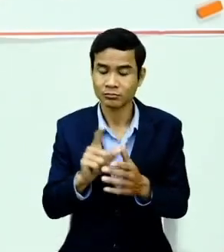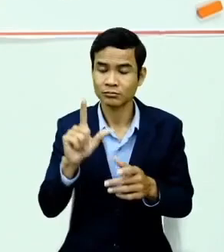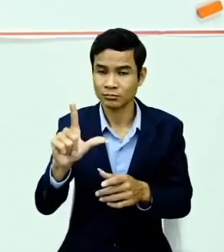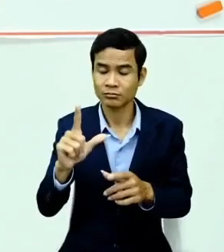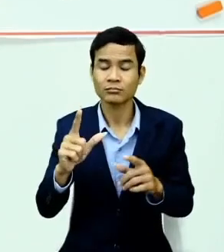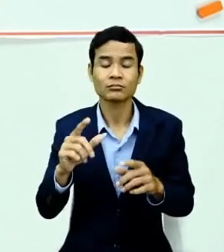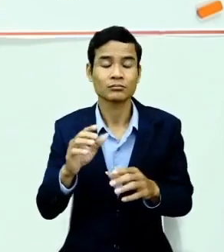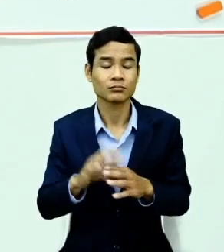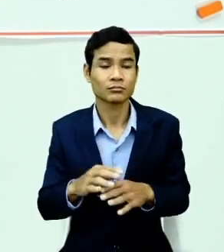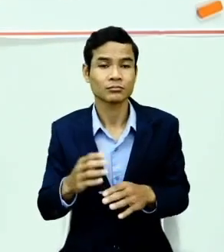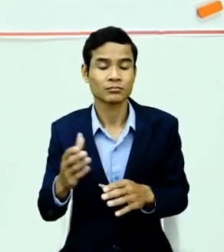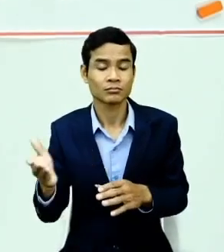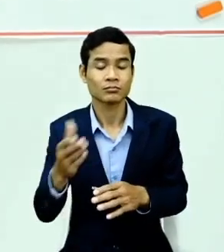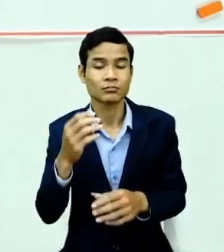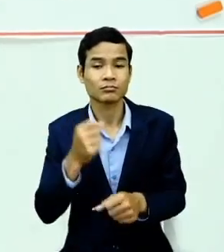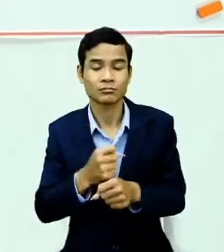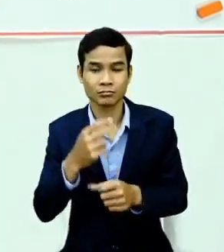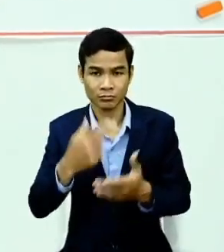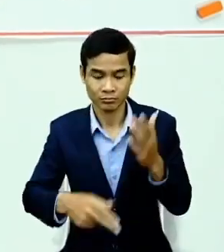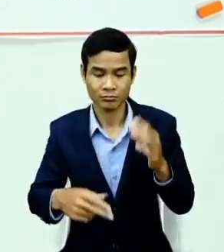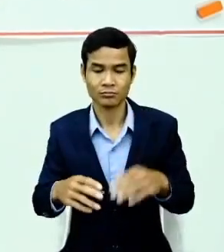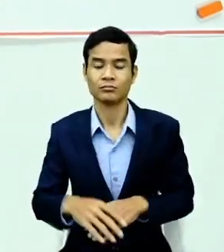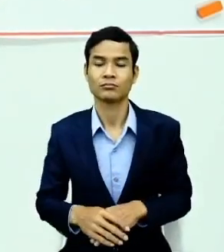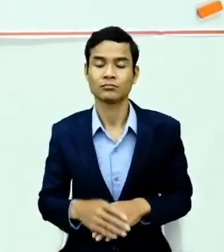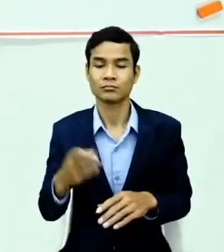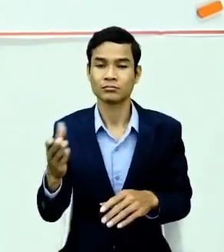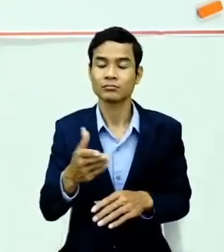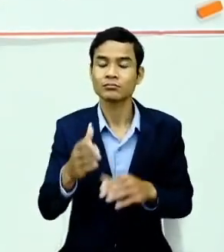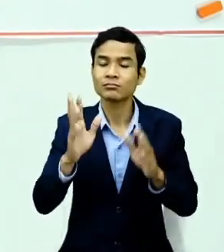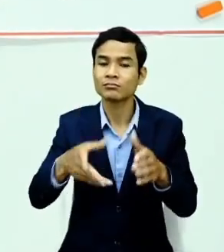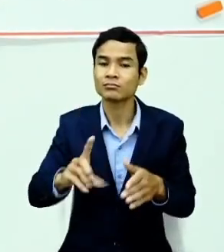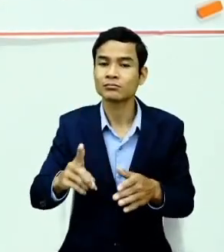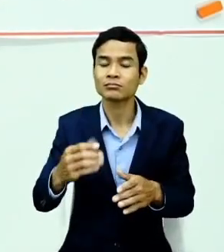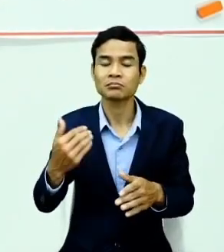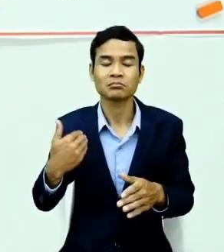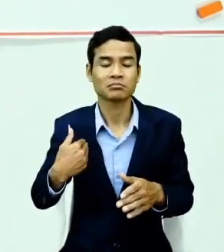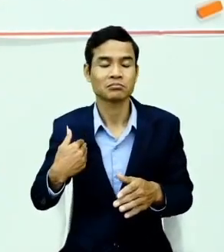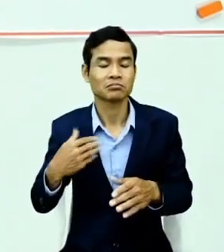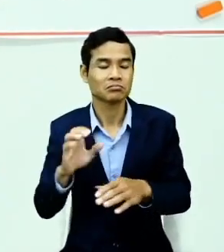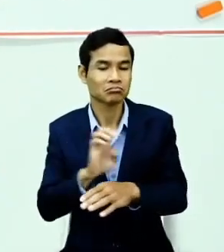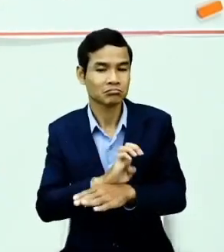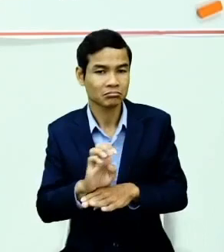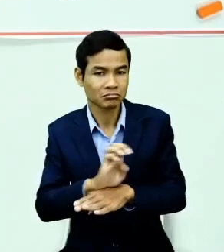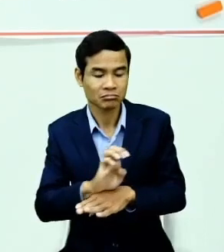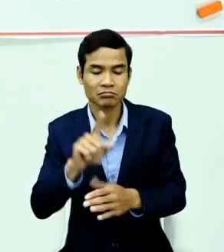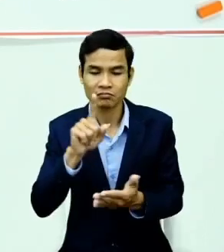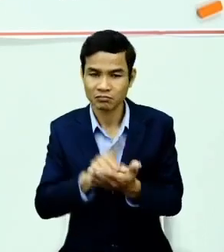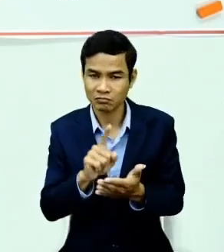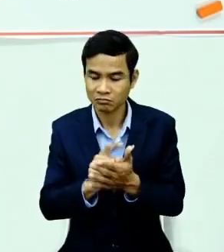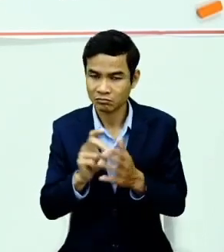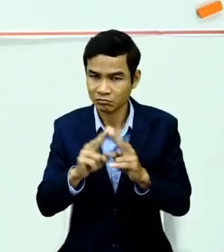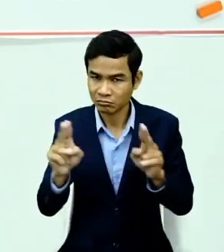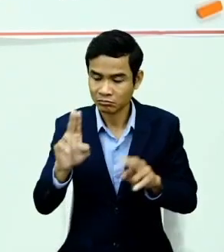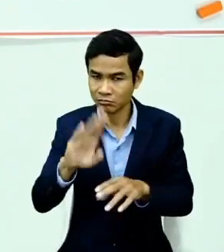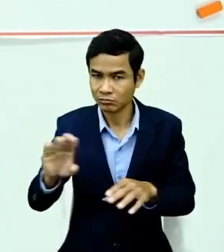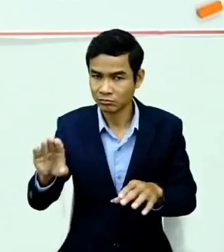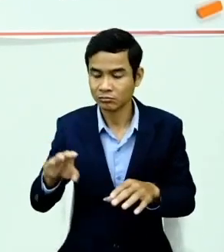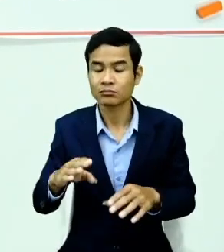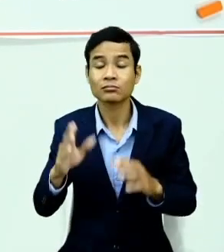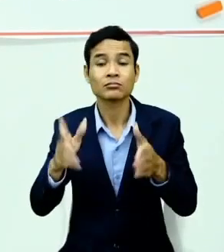phụ chì xa rái thừa vầy chà ta nè nè ta con bà cất tặng ọc ní